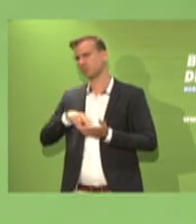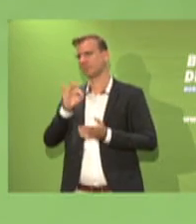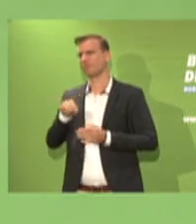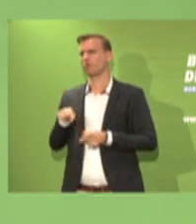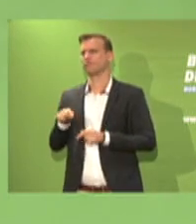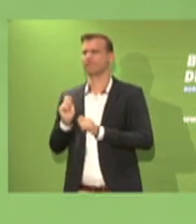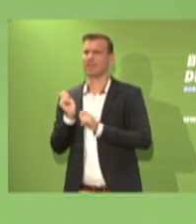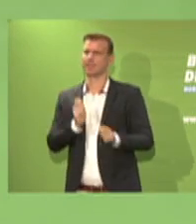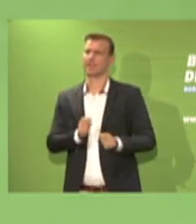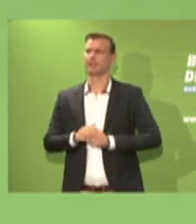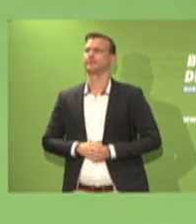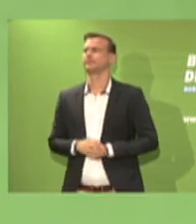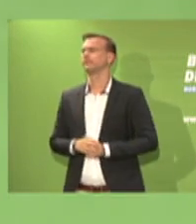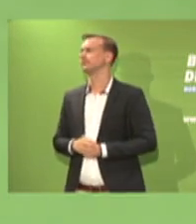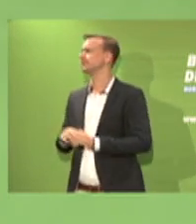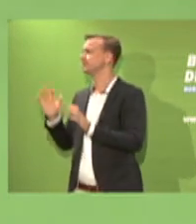Antrag.